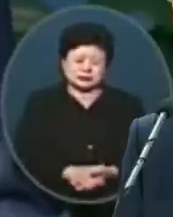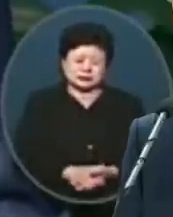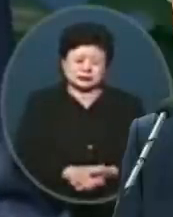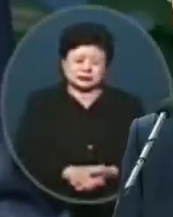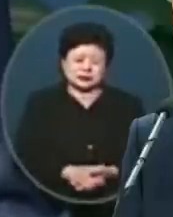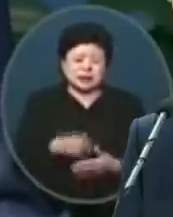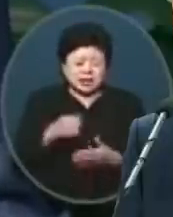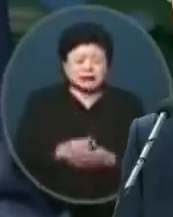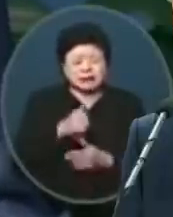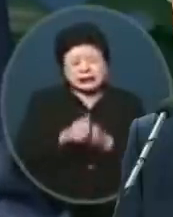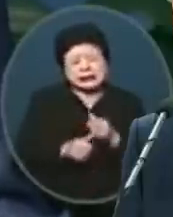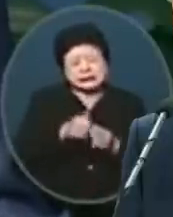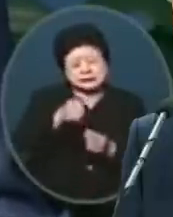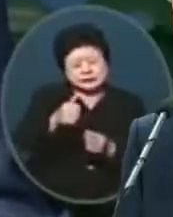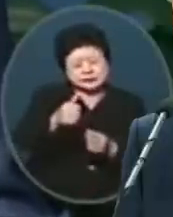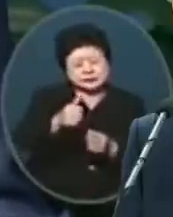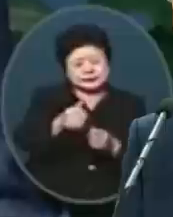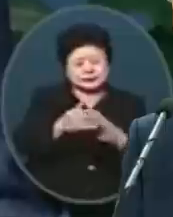아이고 하나님,